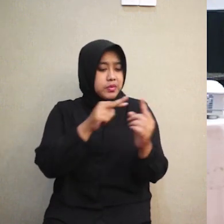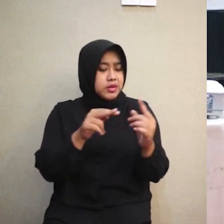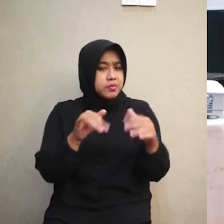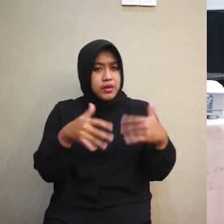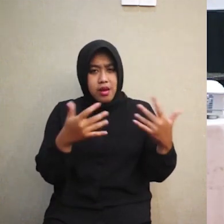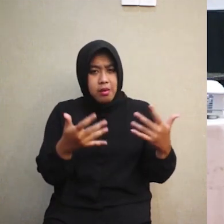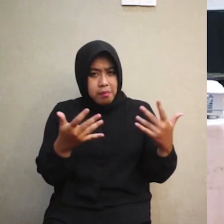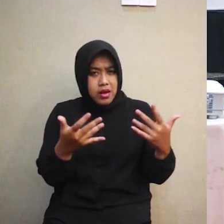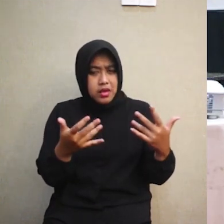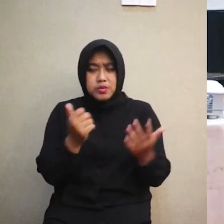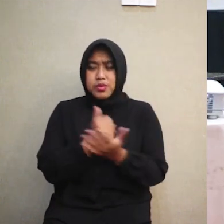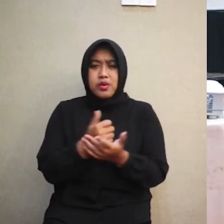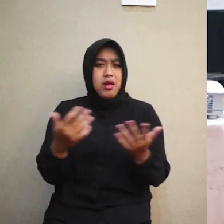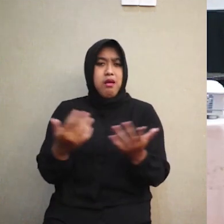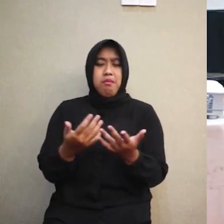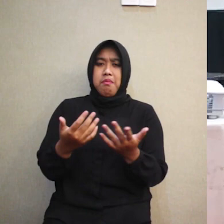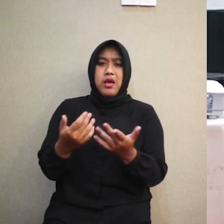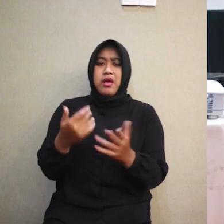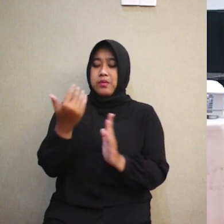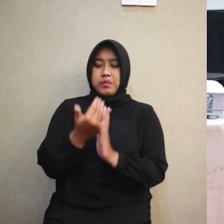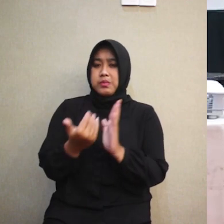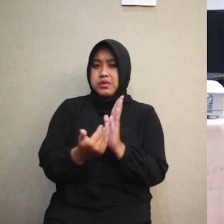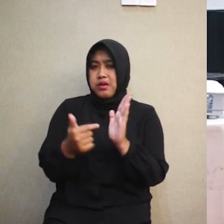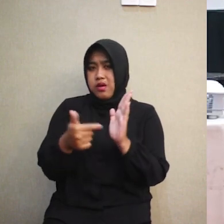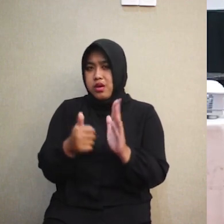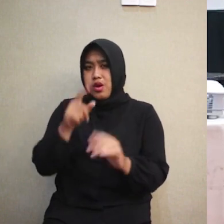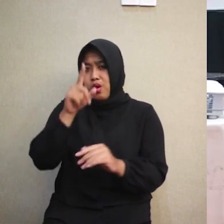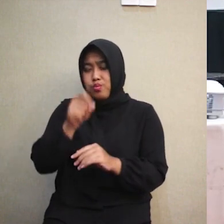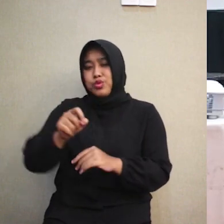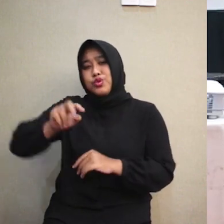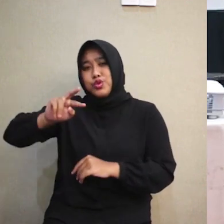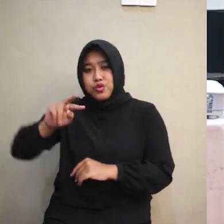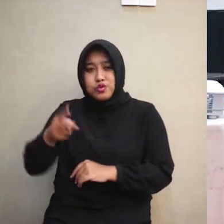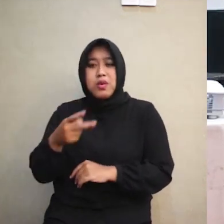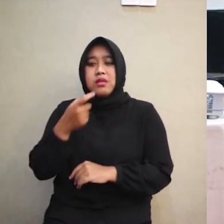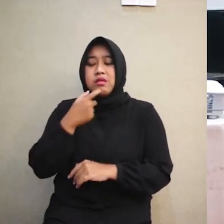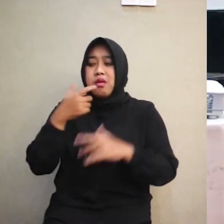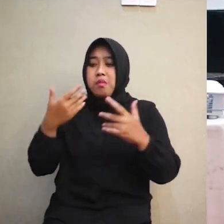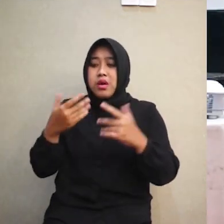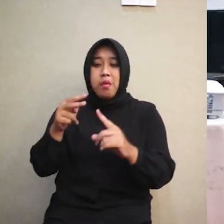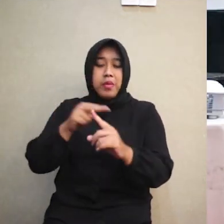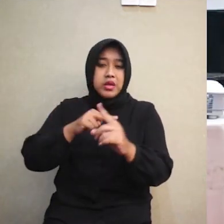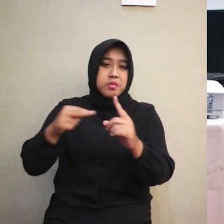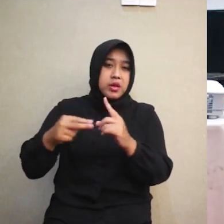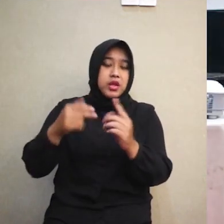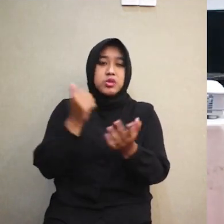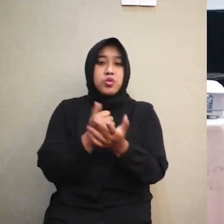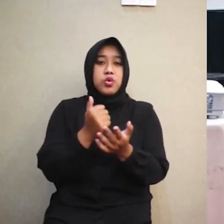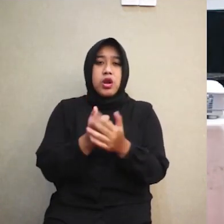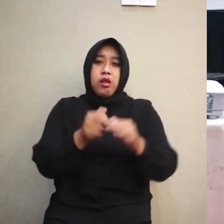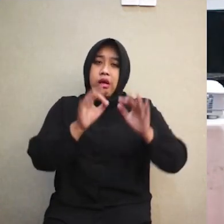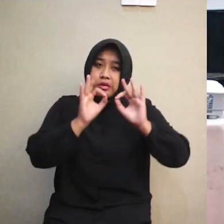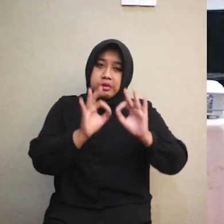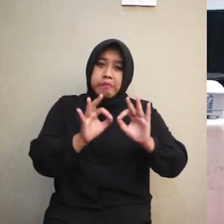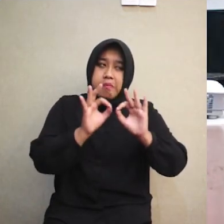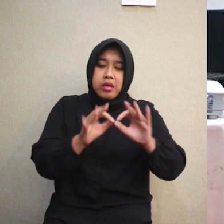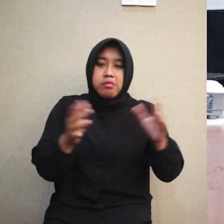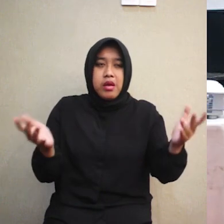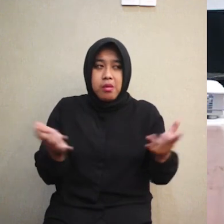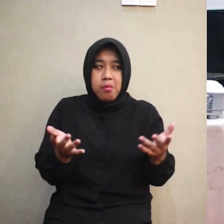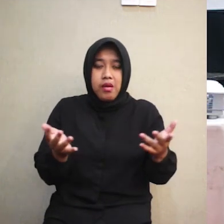kayak apa dan apa yang sebenarnya kebijakan-kebijakan yang perlu diubah Bagaimana sudut pandang yang sebenarnya lebih tepat gitu